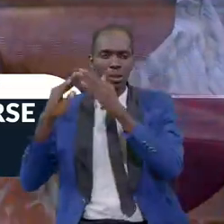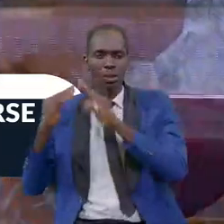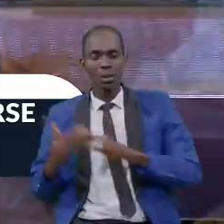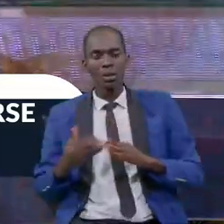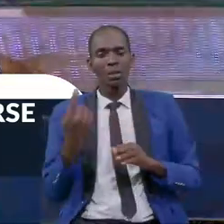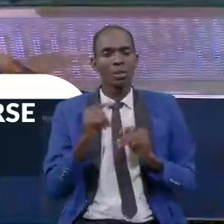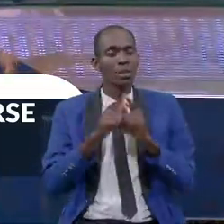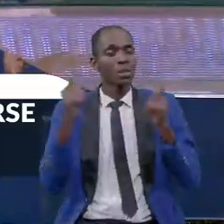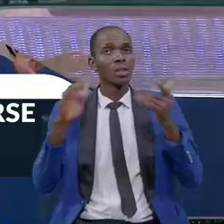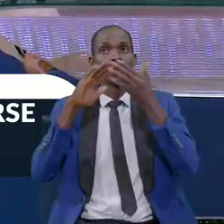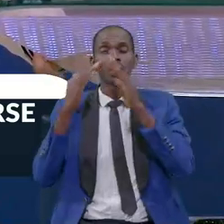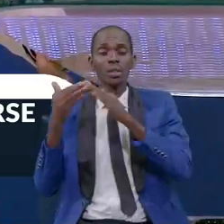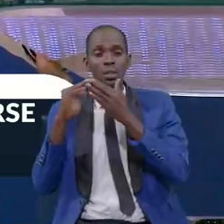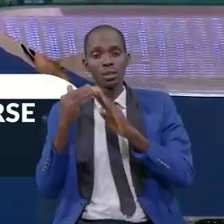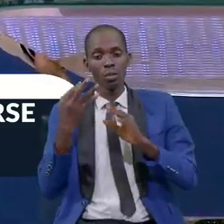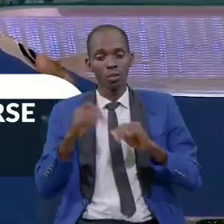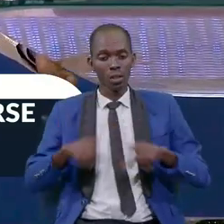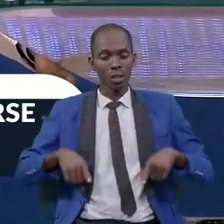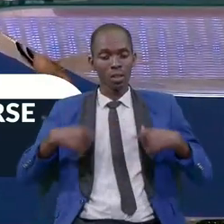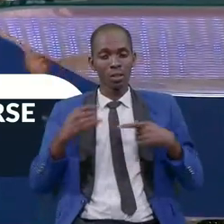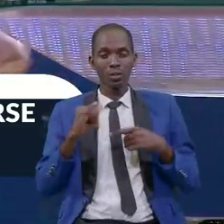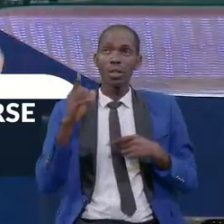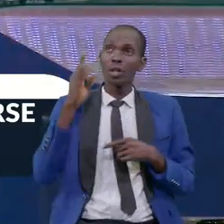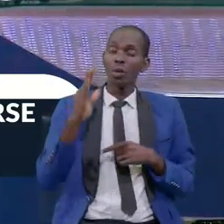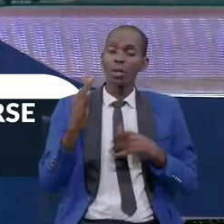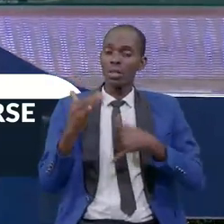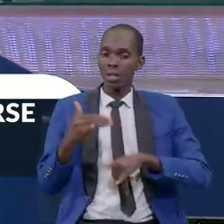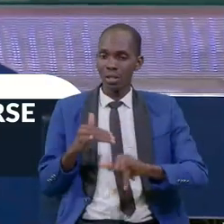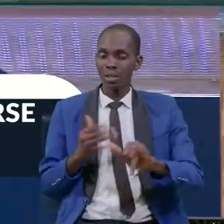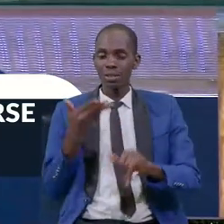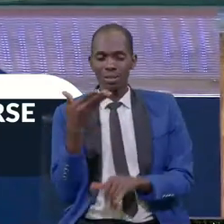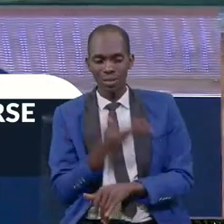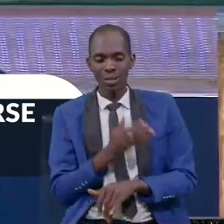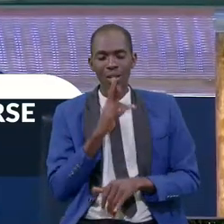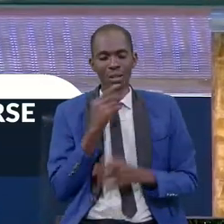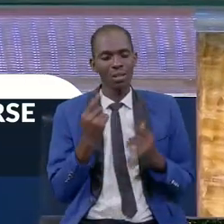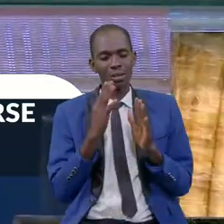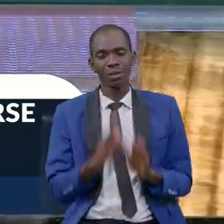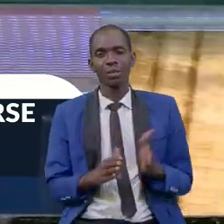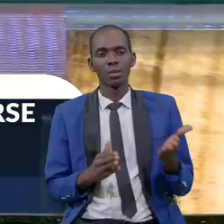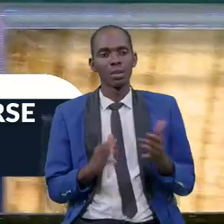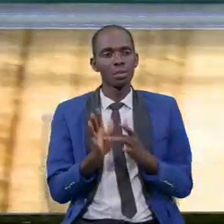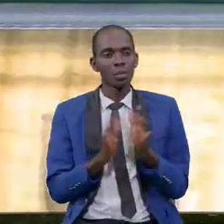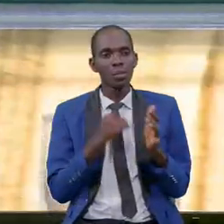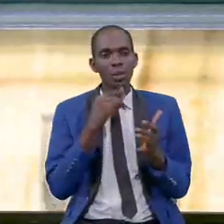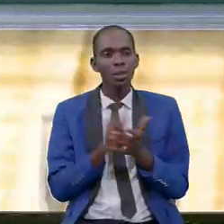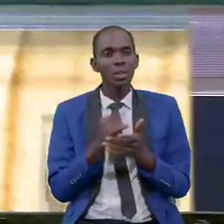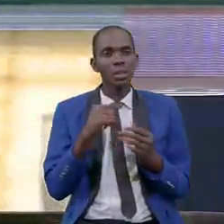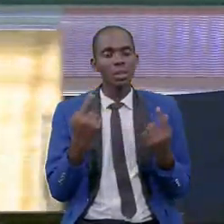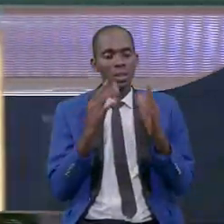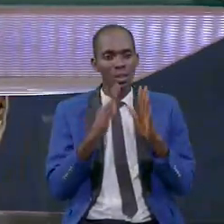parfaite, merveilleuse de notre Dieu. Cependant, il y a des pécheurs à Sion. Les pécheurs sont effrayés dans